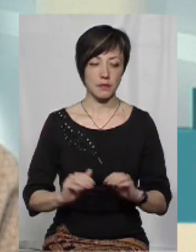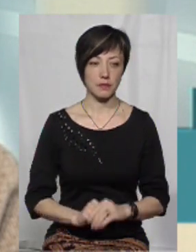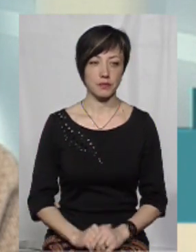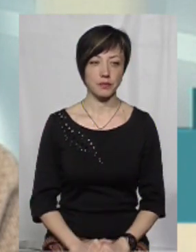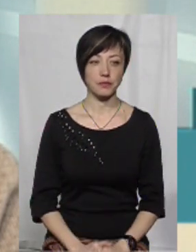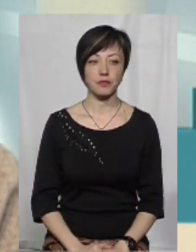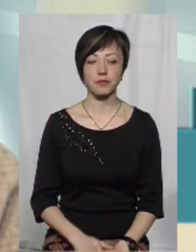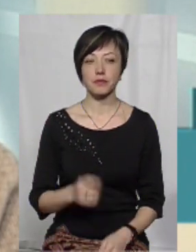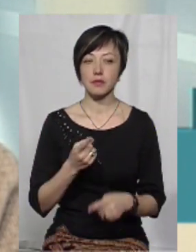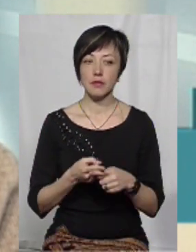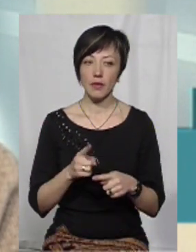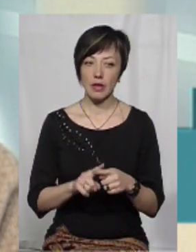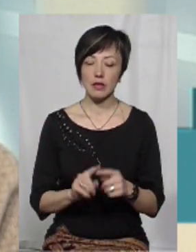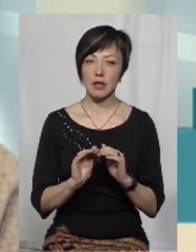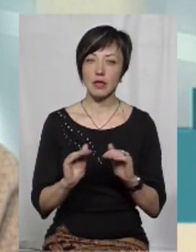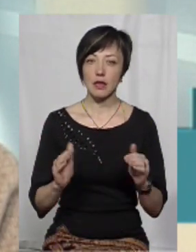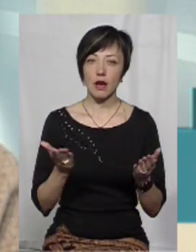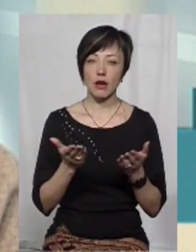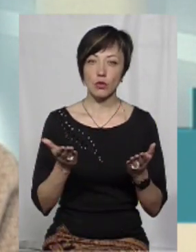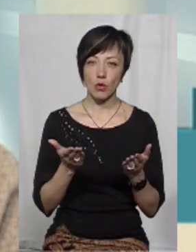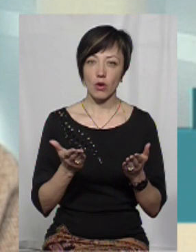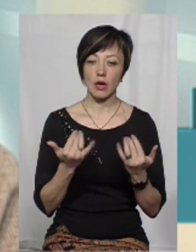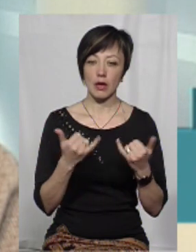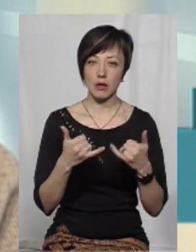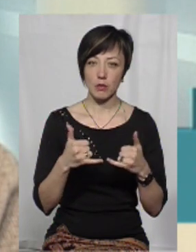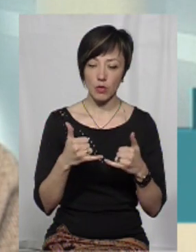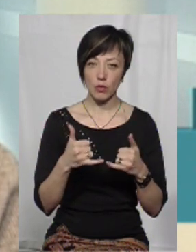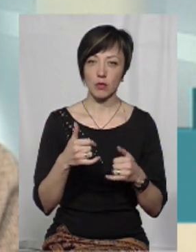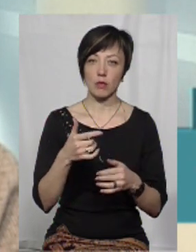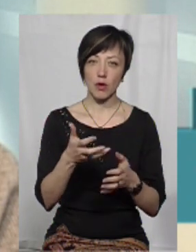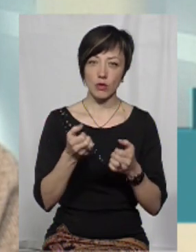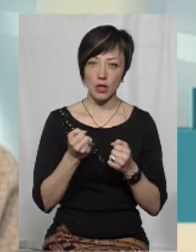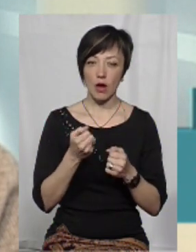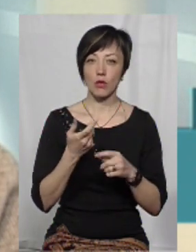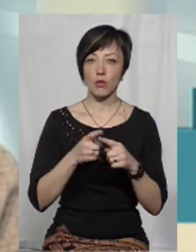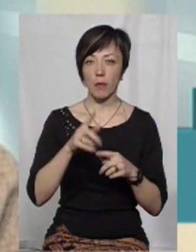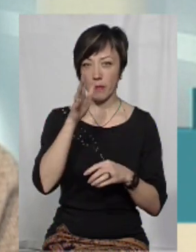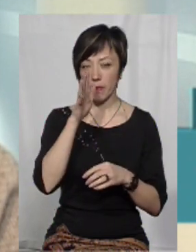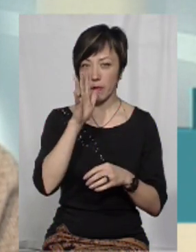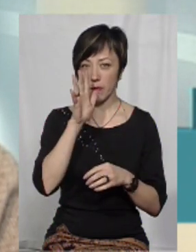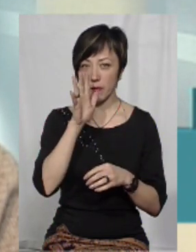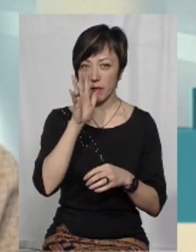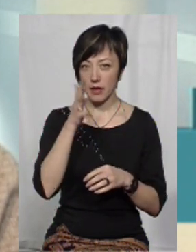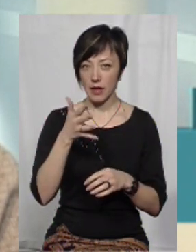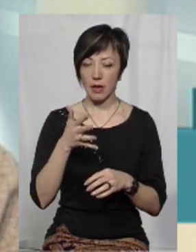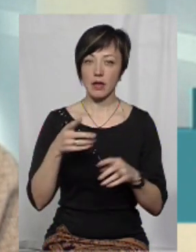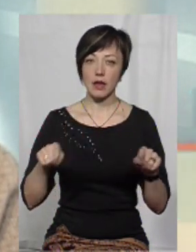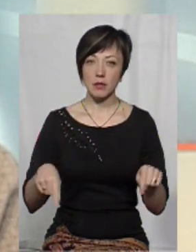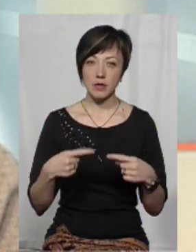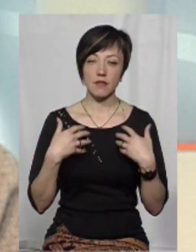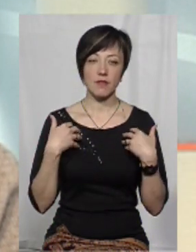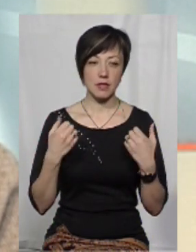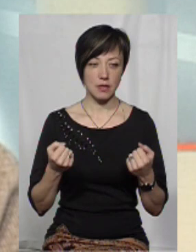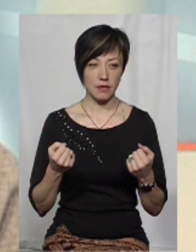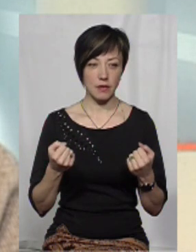86 детей. Но это те дети, которые проходят химиотерапию, которые находятся в 5-летней ремиссии, которые вообще уже, собственно говоря,